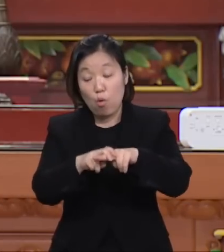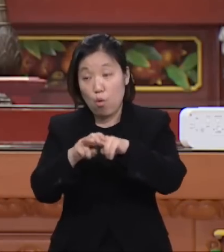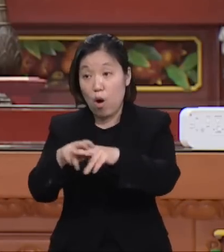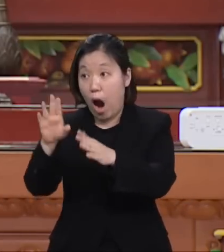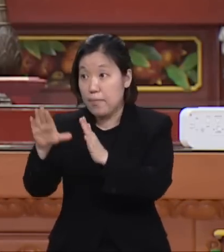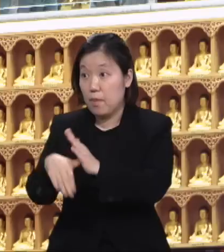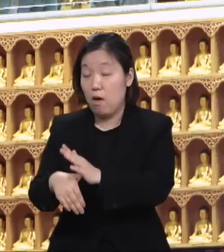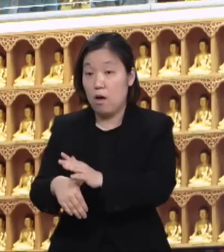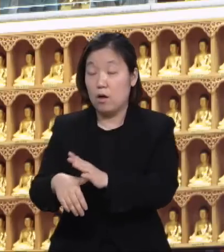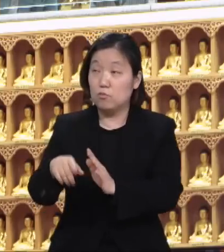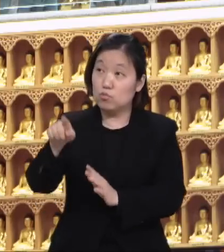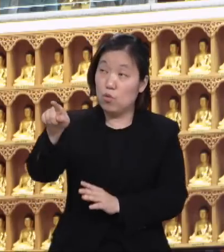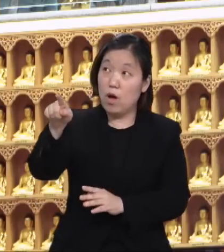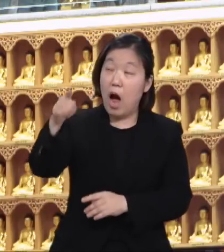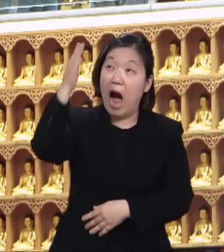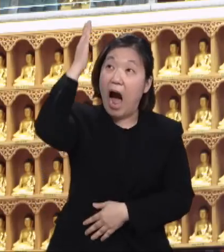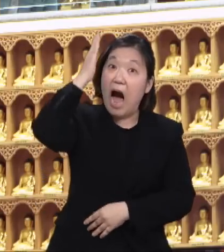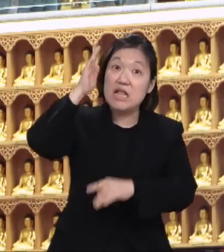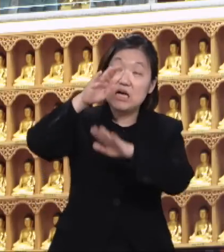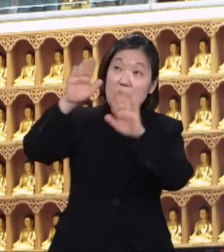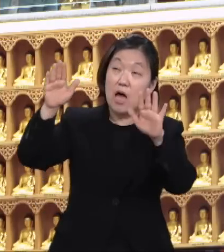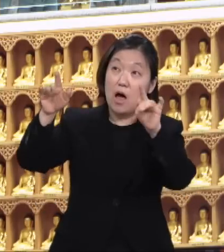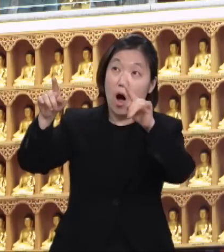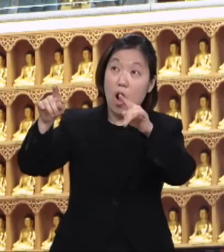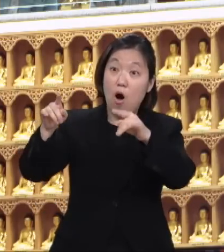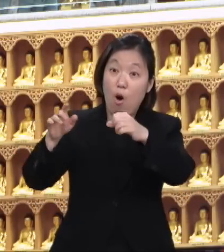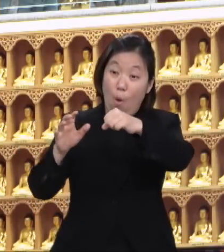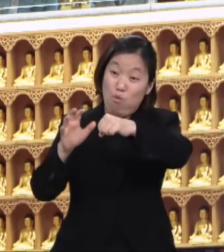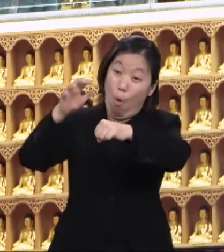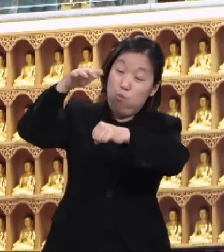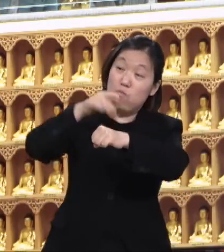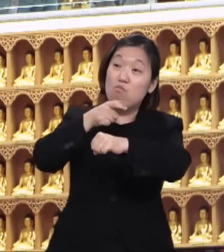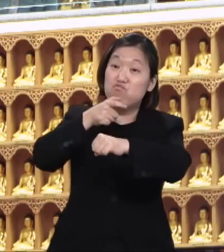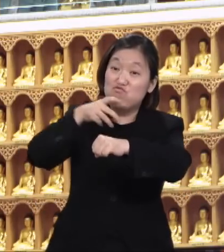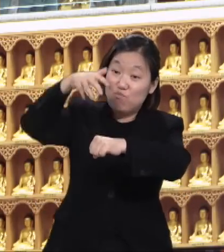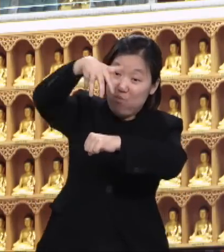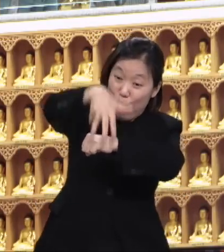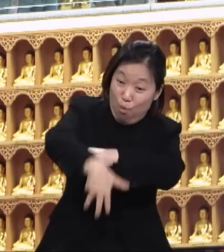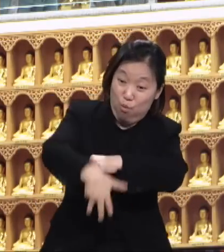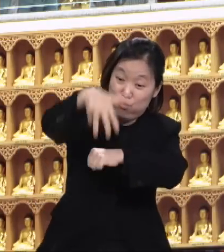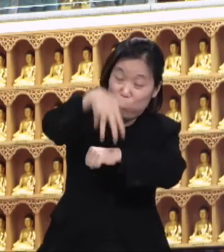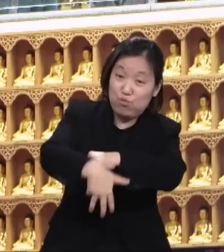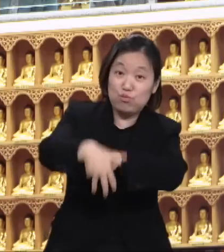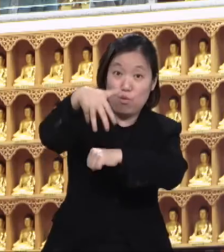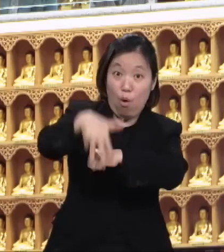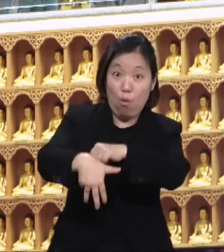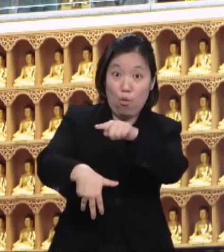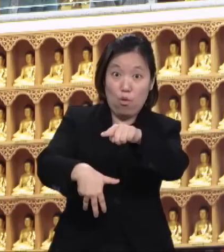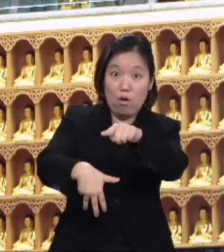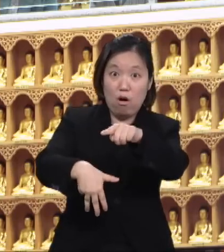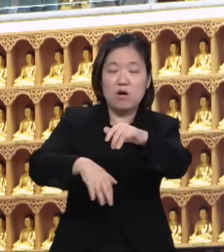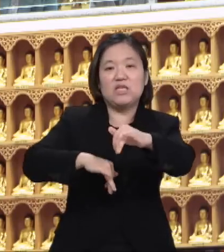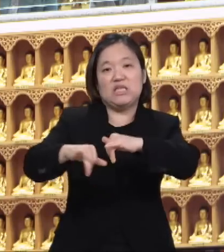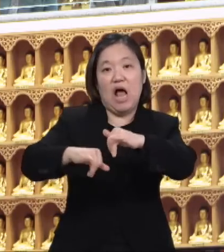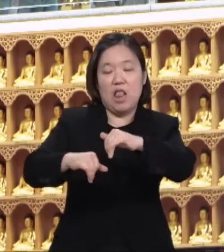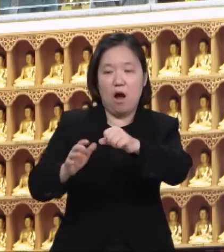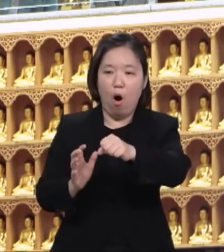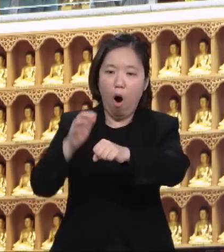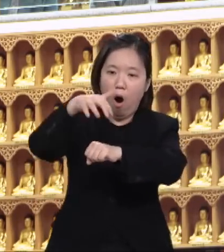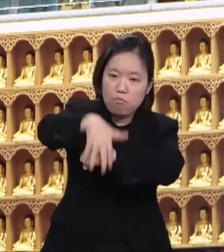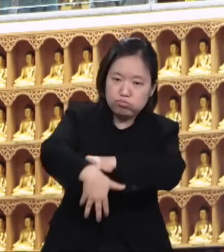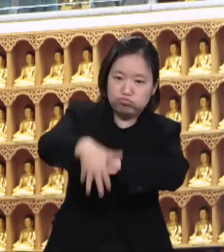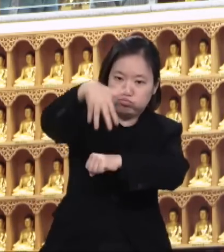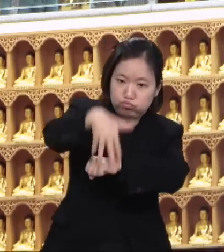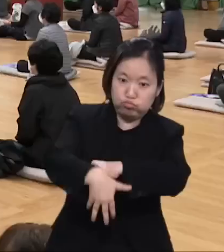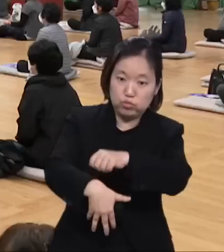저 하늘에서 막 폭포물이 떨어지는 그런 폭포수를 지나가게 됐대요 그 폭포수에